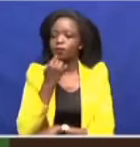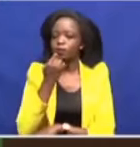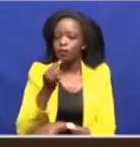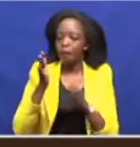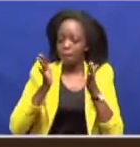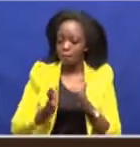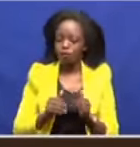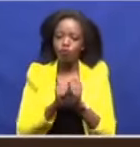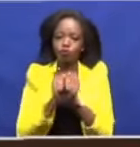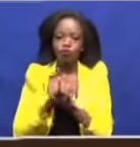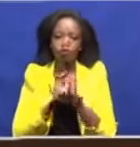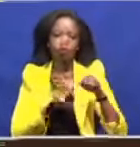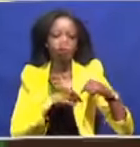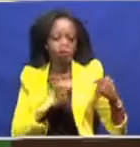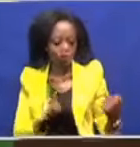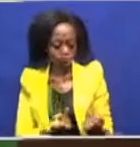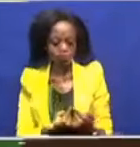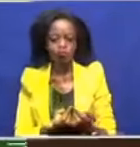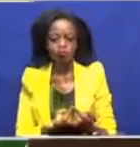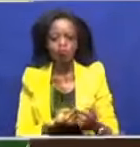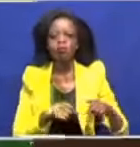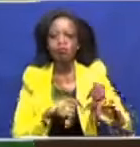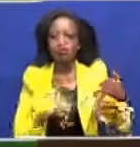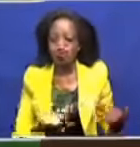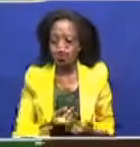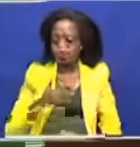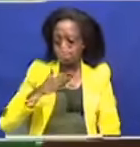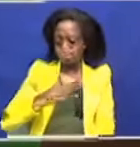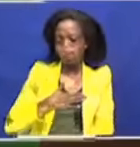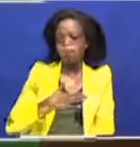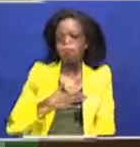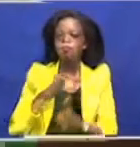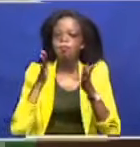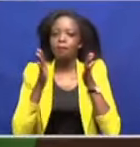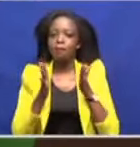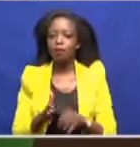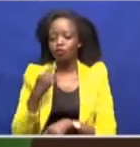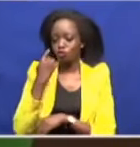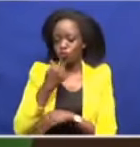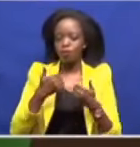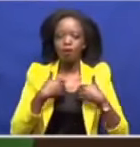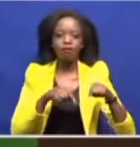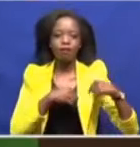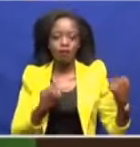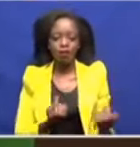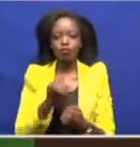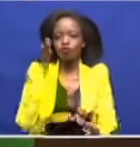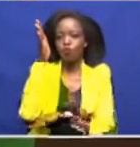na roho, mtu aliye na roho yangu, mtu anaye ambaye ako na roho ya